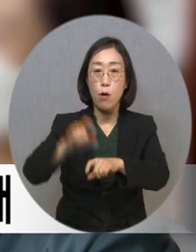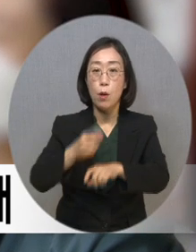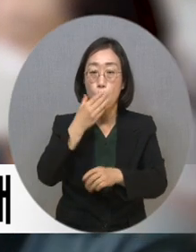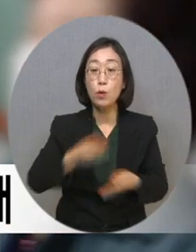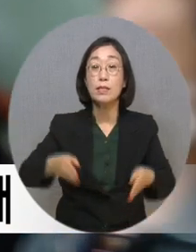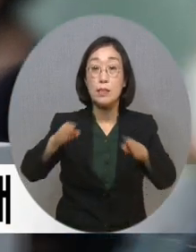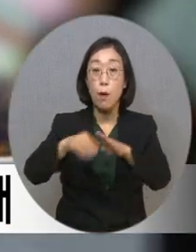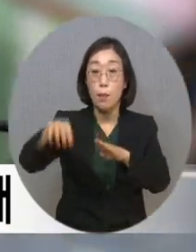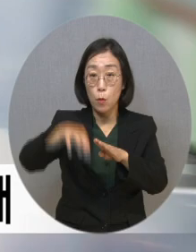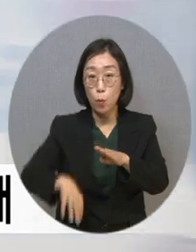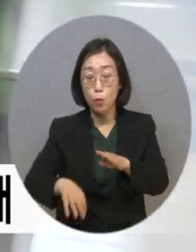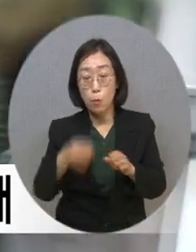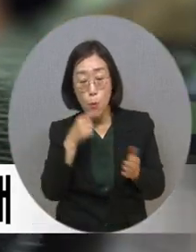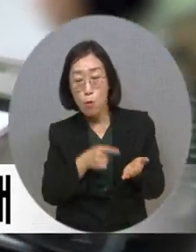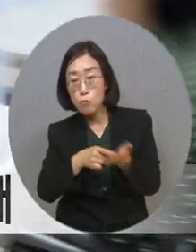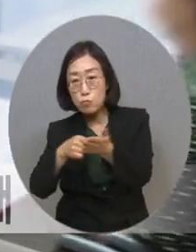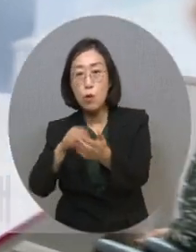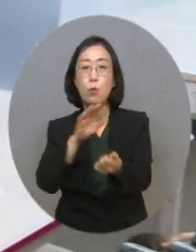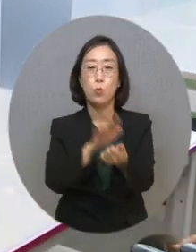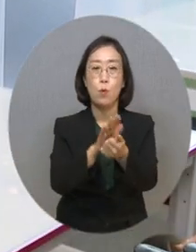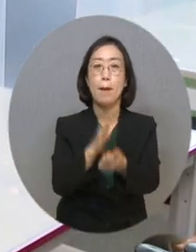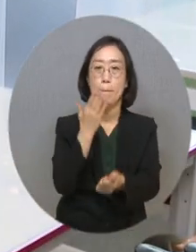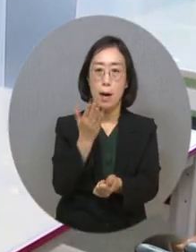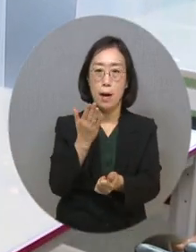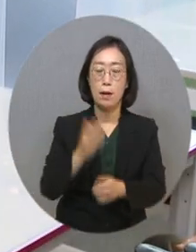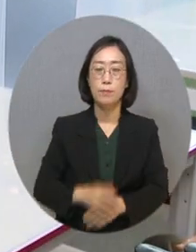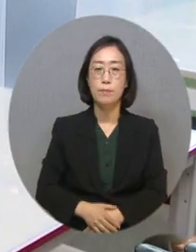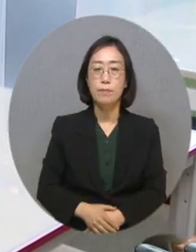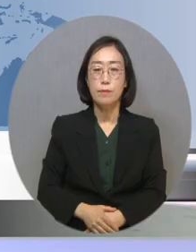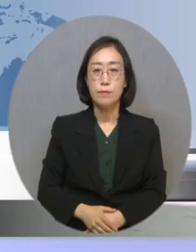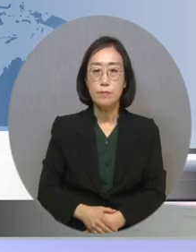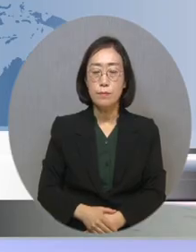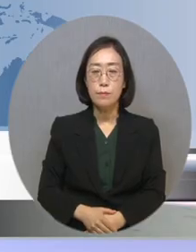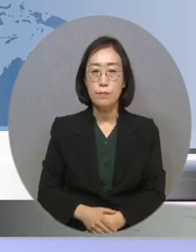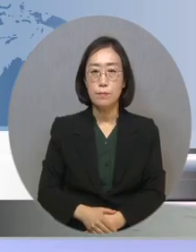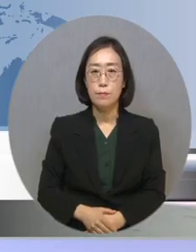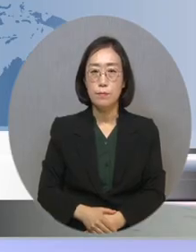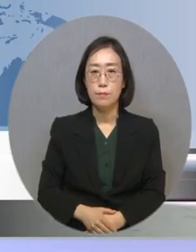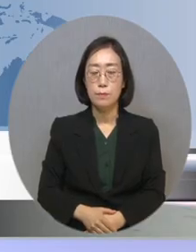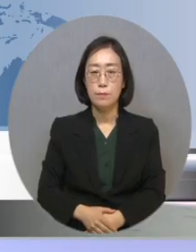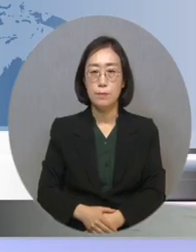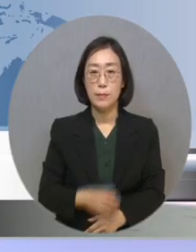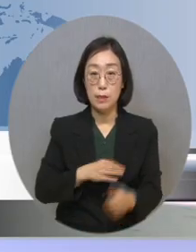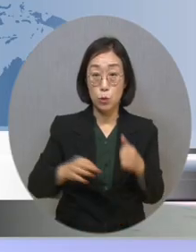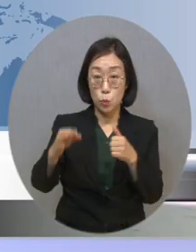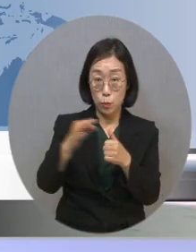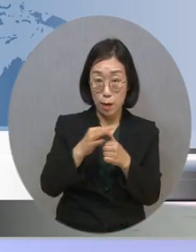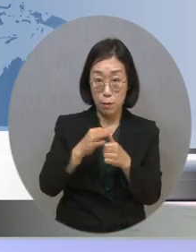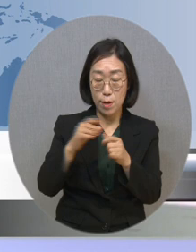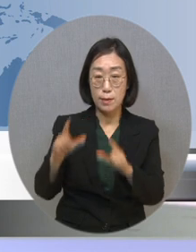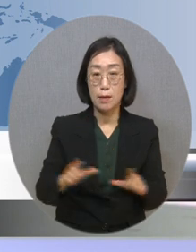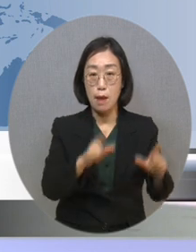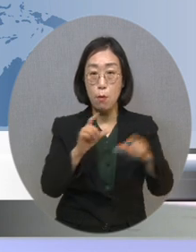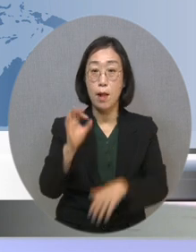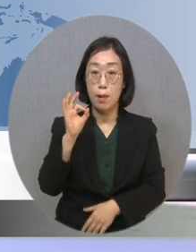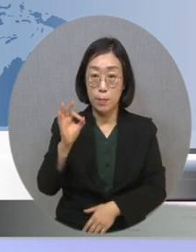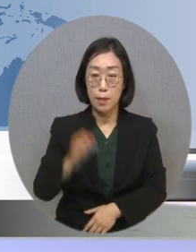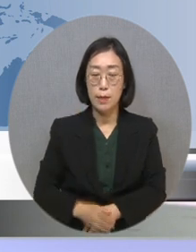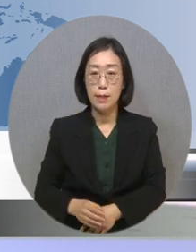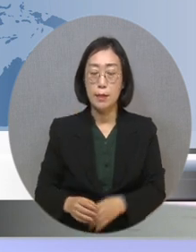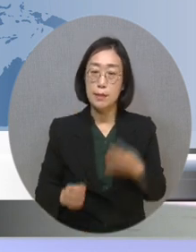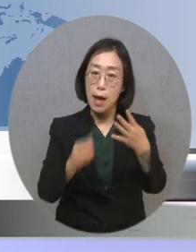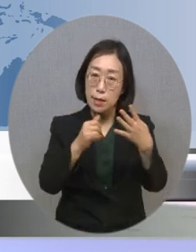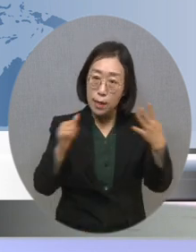복지관 등 수행 기관을 포함했습니다 그 무 기초생활 보장 생계 급여가 4인 가구